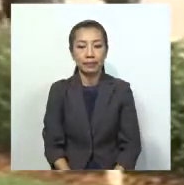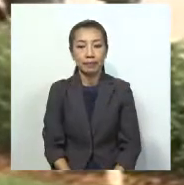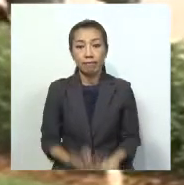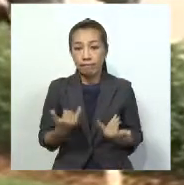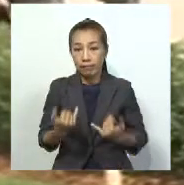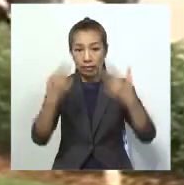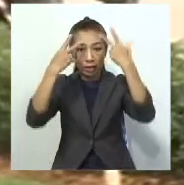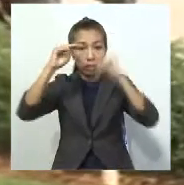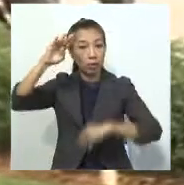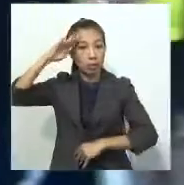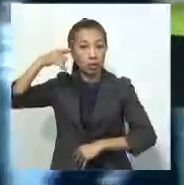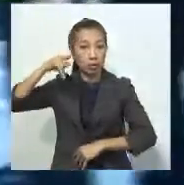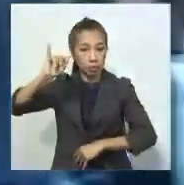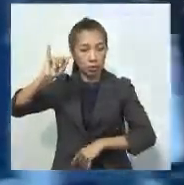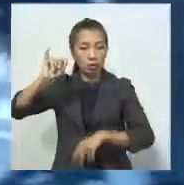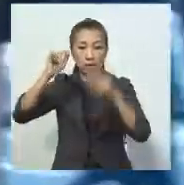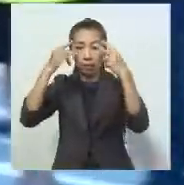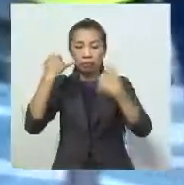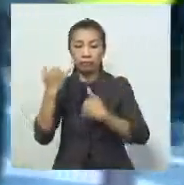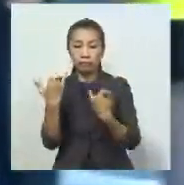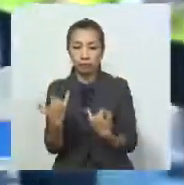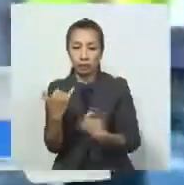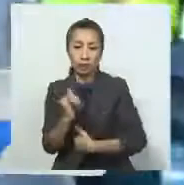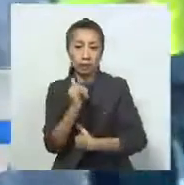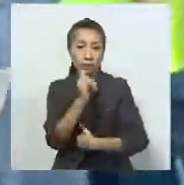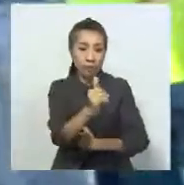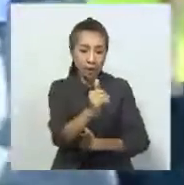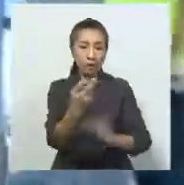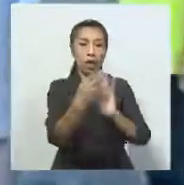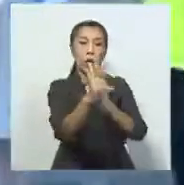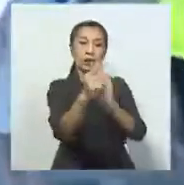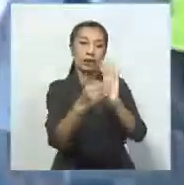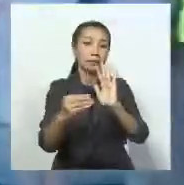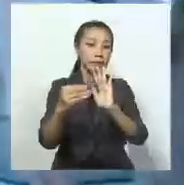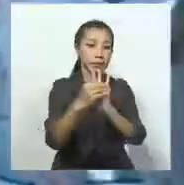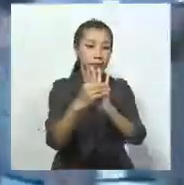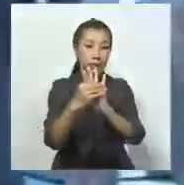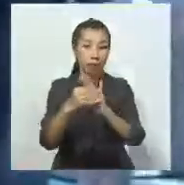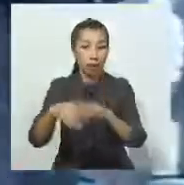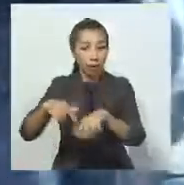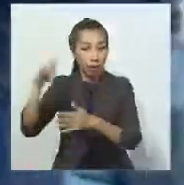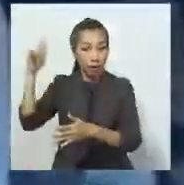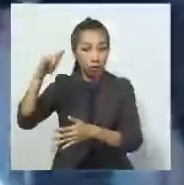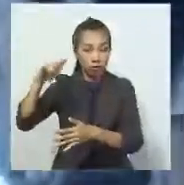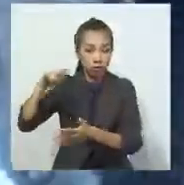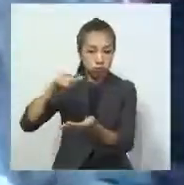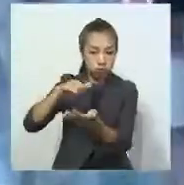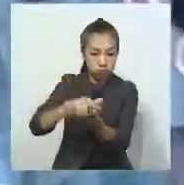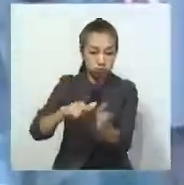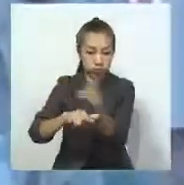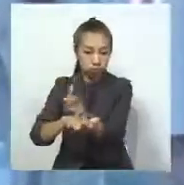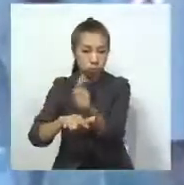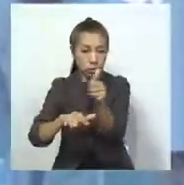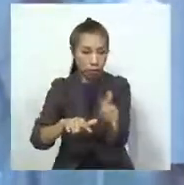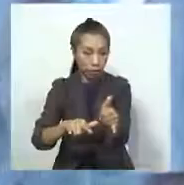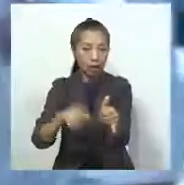วันนี้พลเอกประยุทธ์จันทร์โอชานายกรัฐมนตรีค่ะได้เดินทางมาที่จังหวัดขอนแก่นค่ะหลังจากลงเครื่องบินที่ท่าอากาศยานขอนแก่นแล้วน